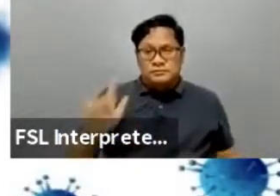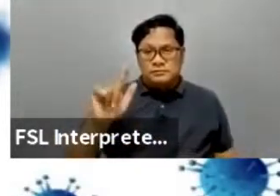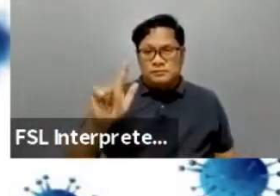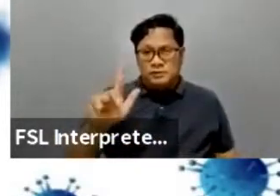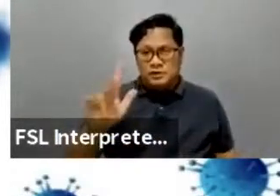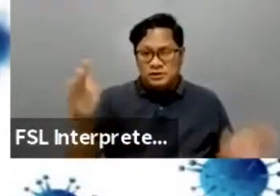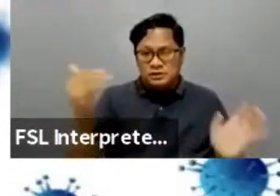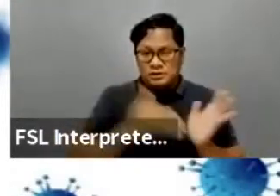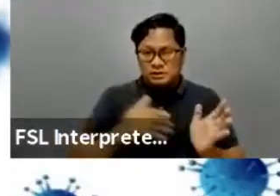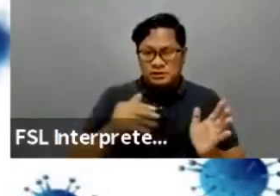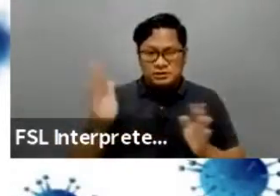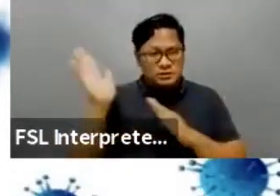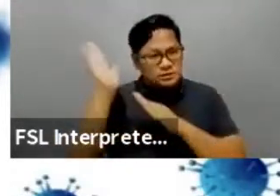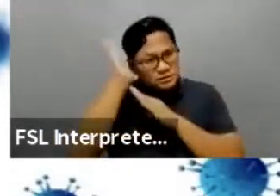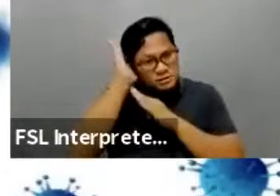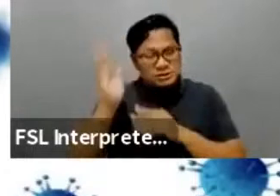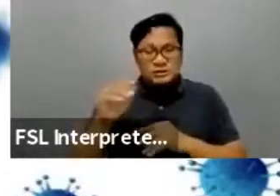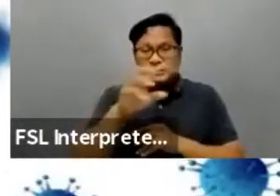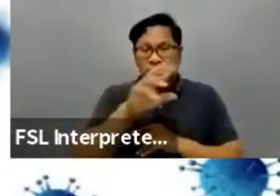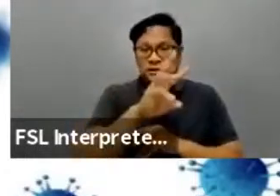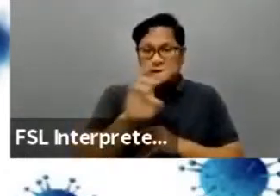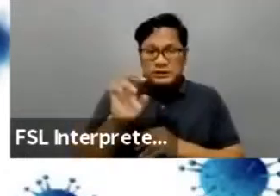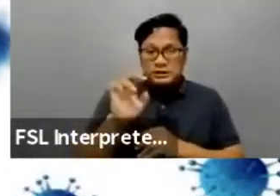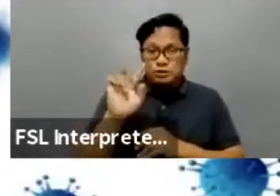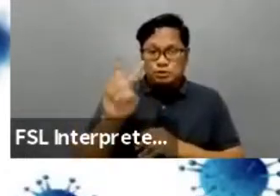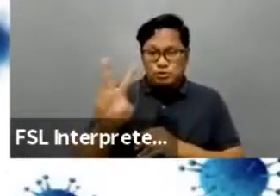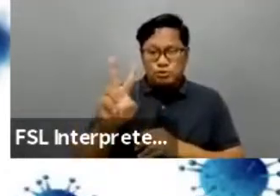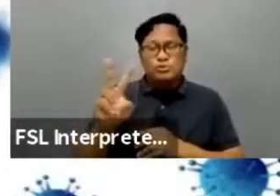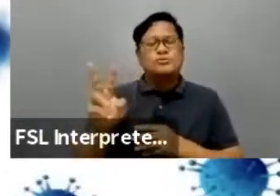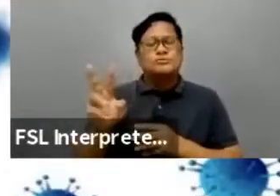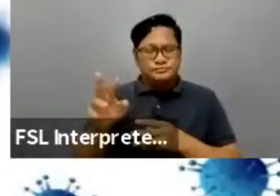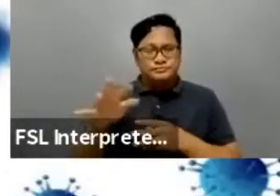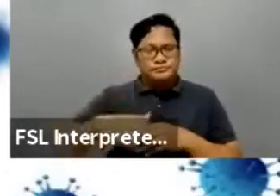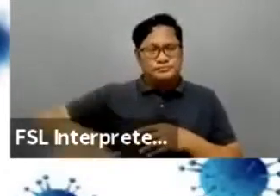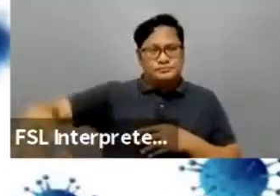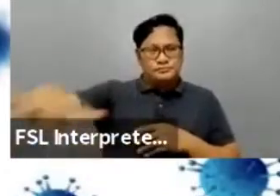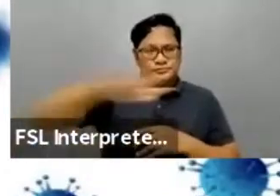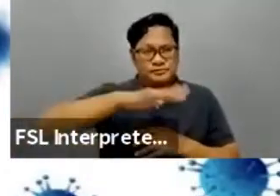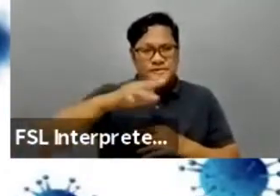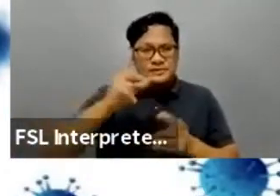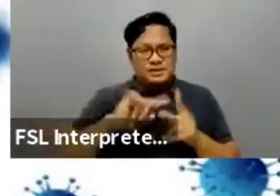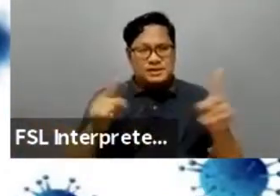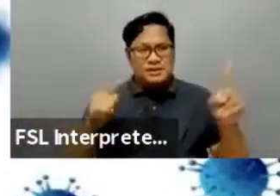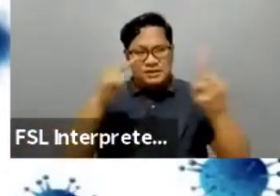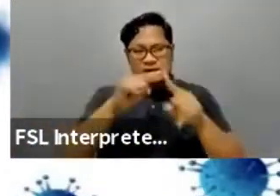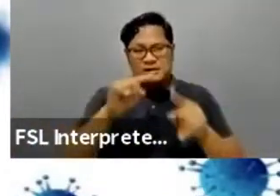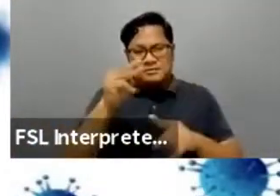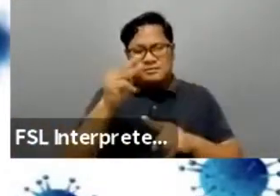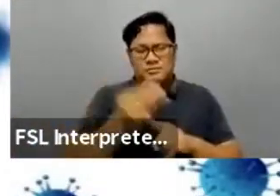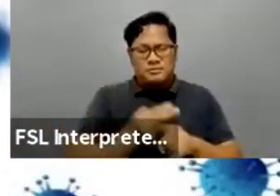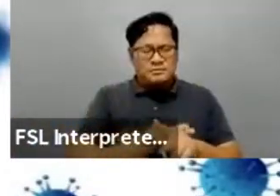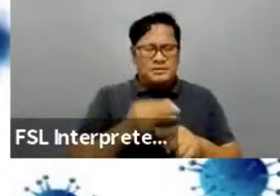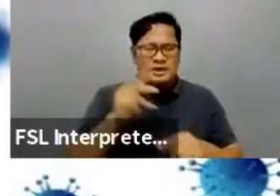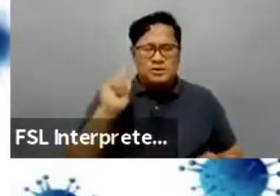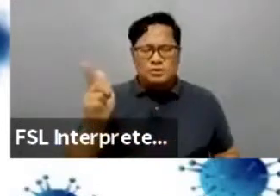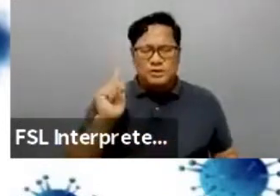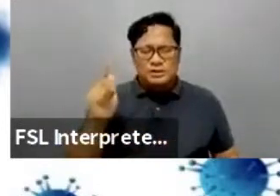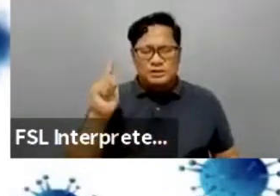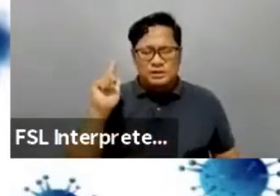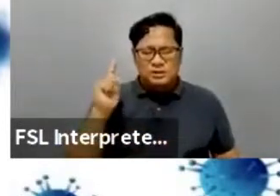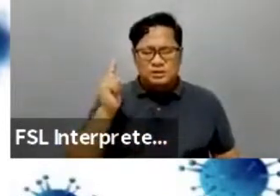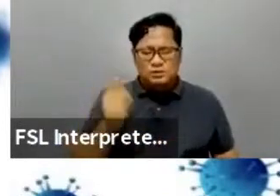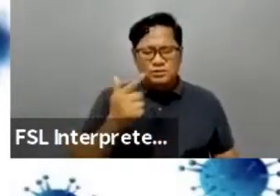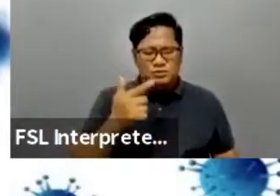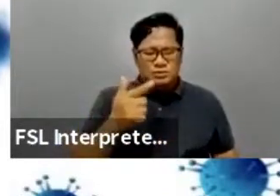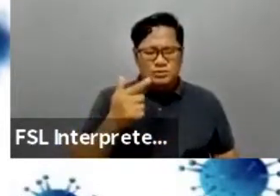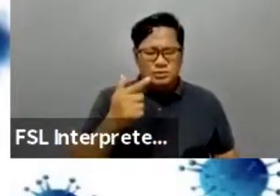23,000 beds in 602 facilities nationwide. At tinatarget ng DPWH na magdagdag